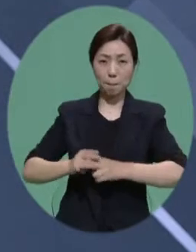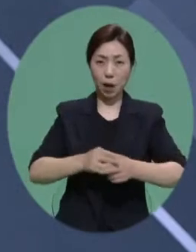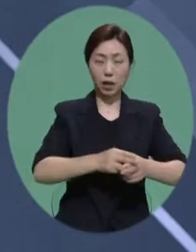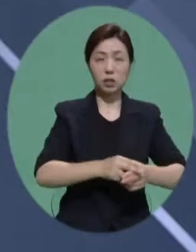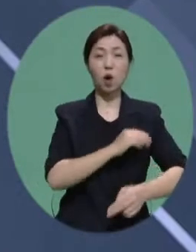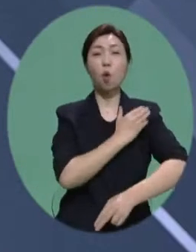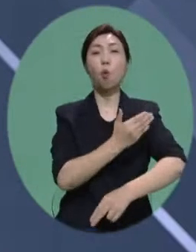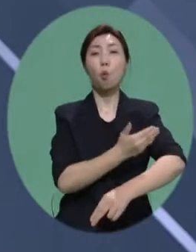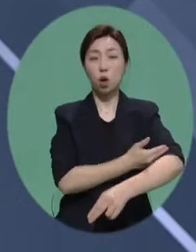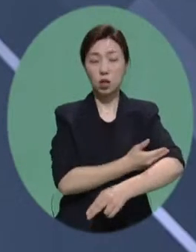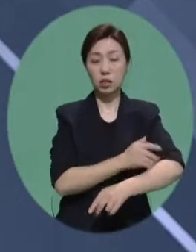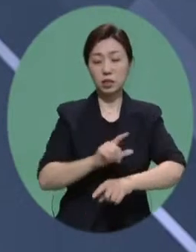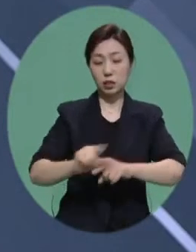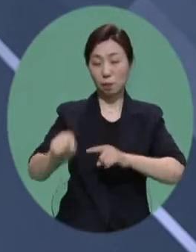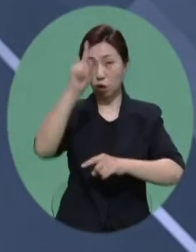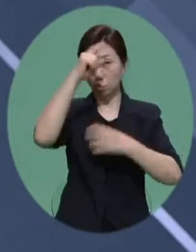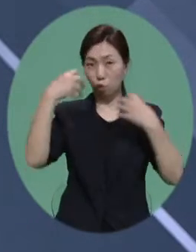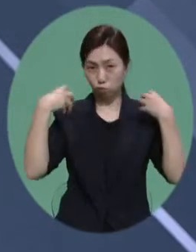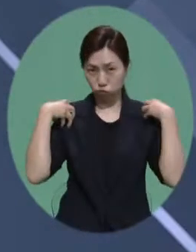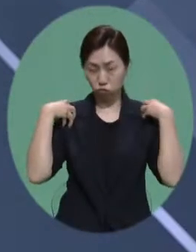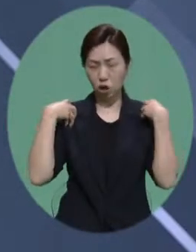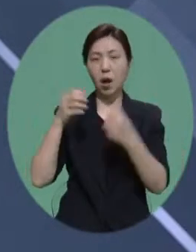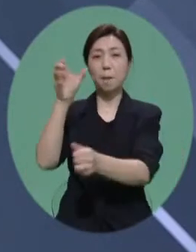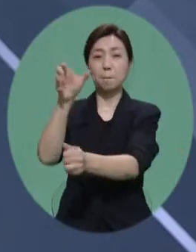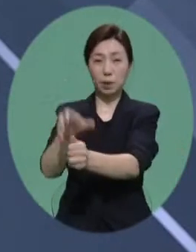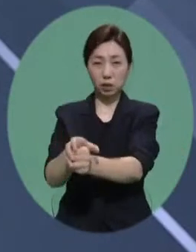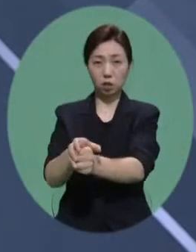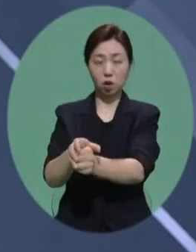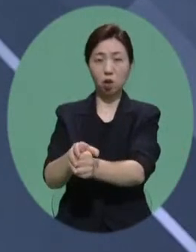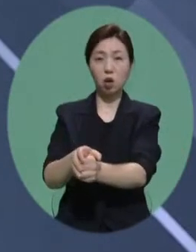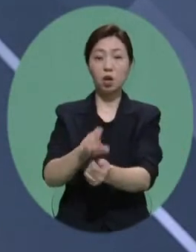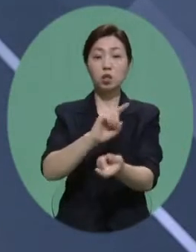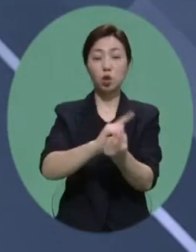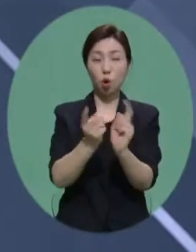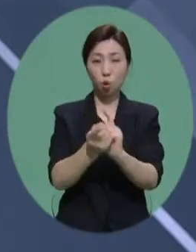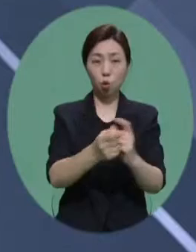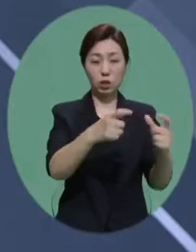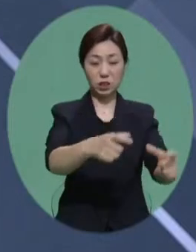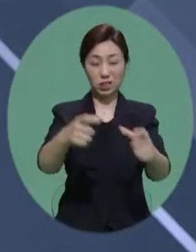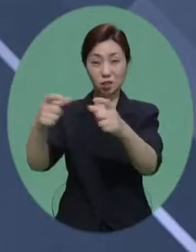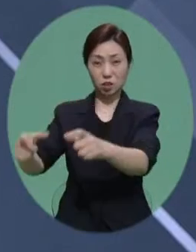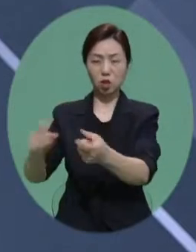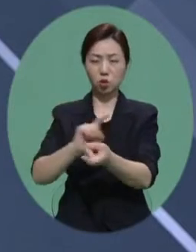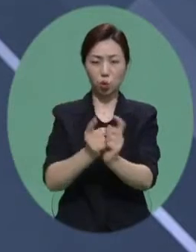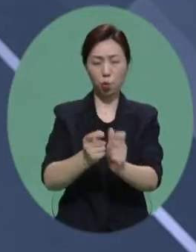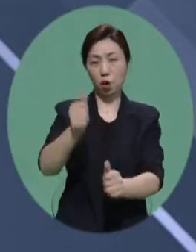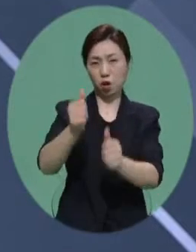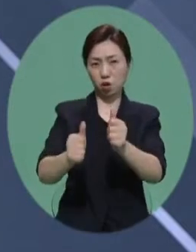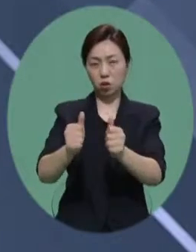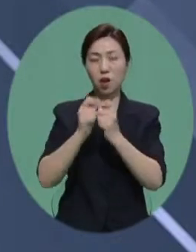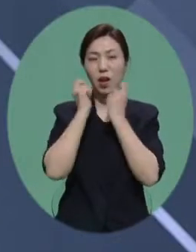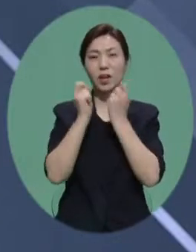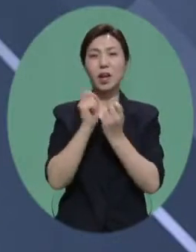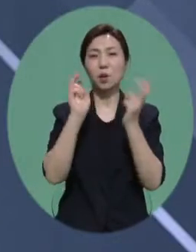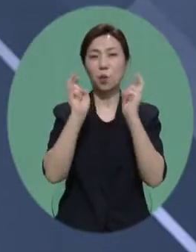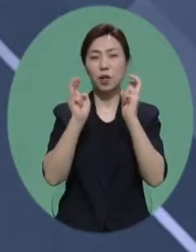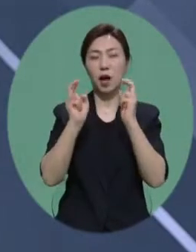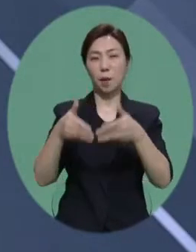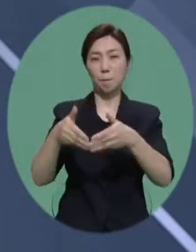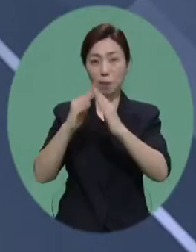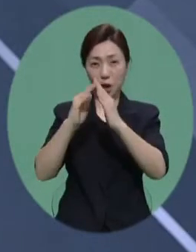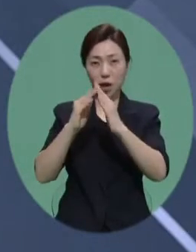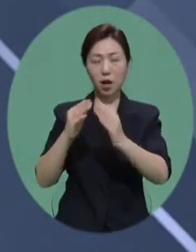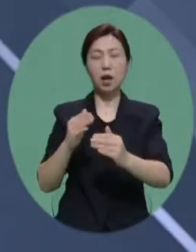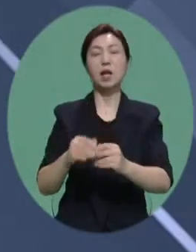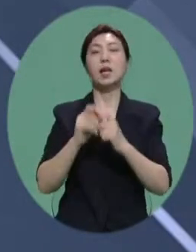지방정부의 게이 양 해서 서로 경쟁에서 민영 기업을 유치할 수 있는 능력을 드려야 된다 저는 그렇게